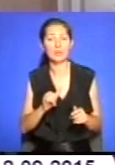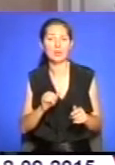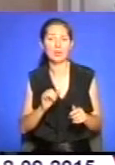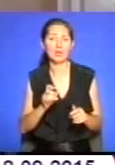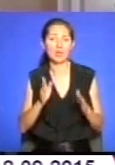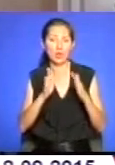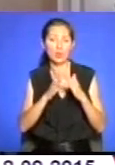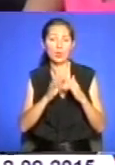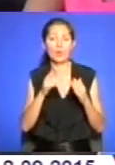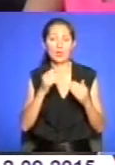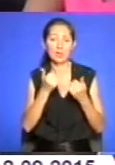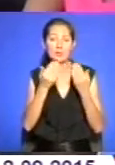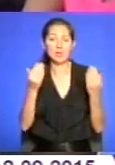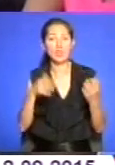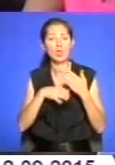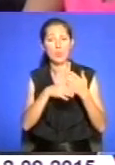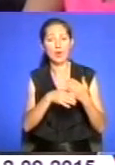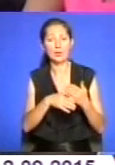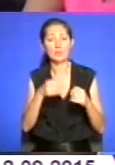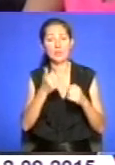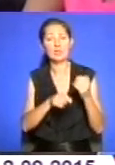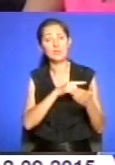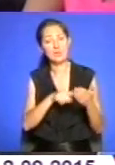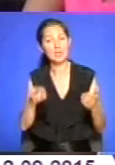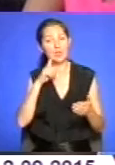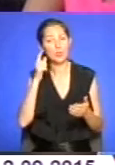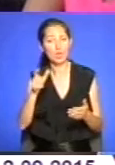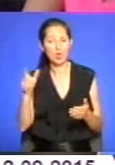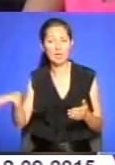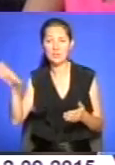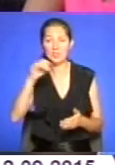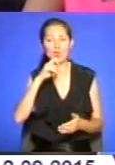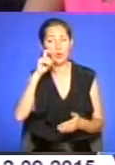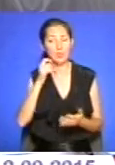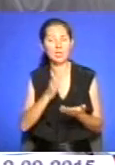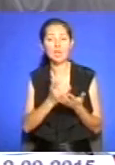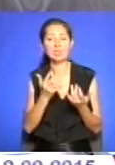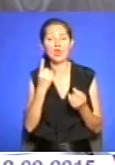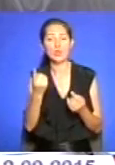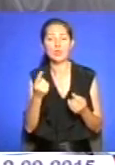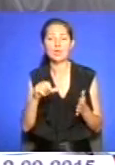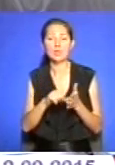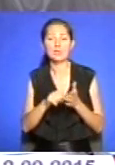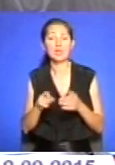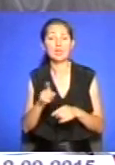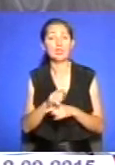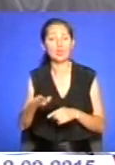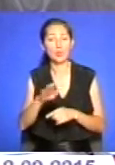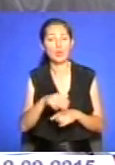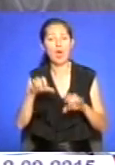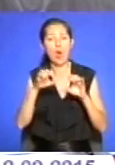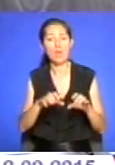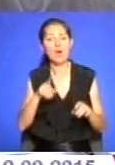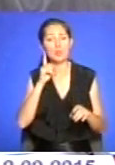стіни допомагають. До речі, серед відзначених молодих людей з усієї України є ще один представник Тернопілля – голова